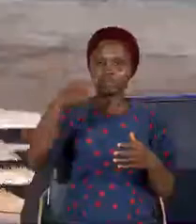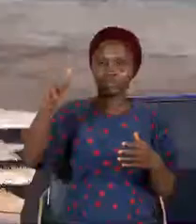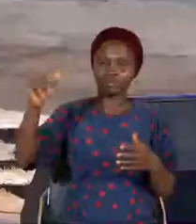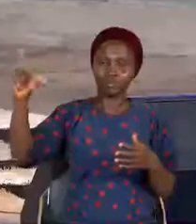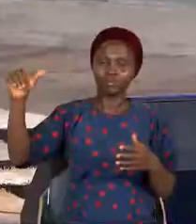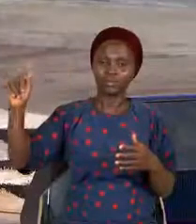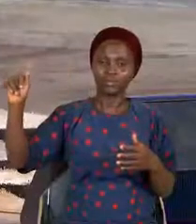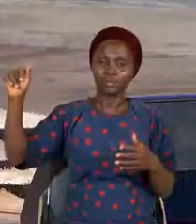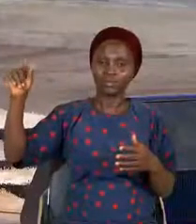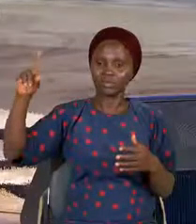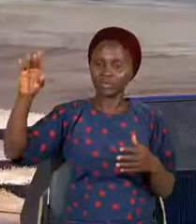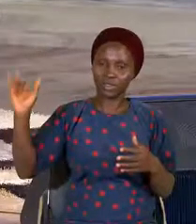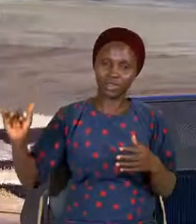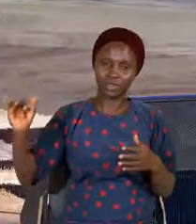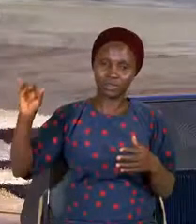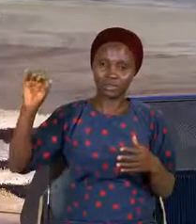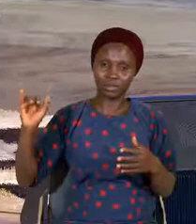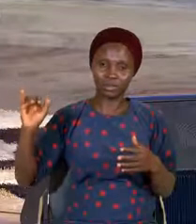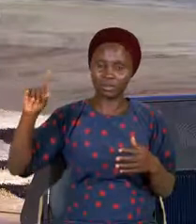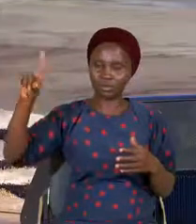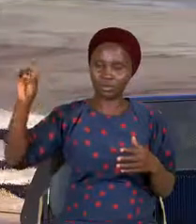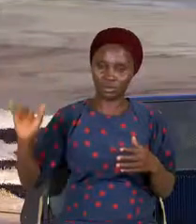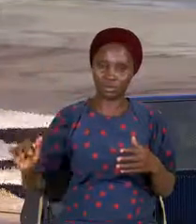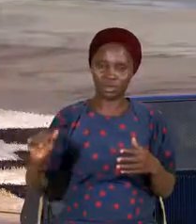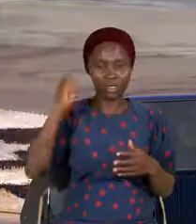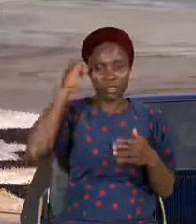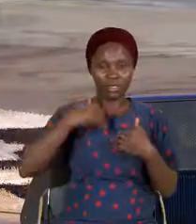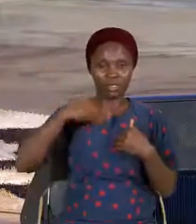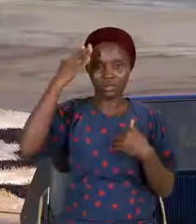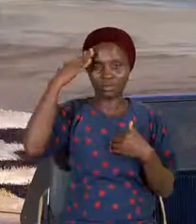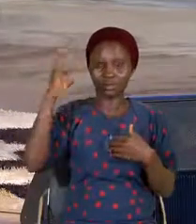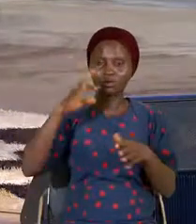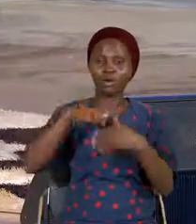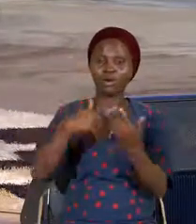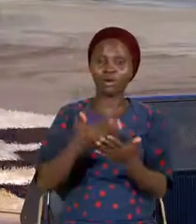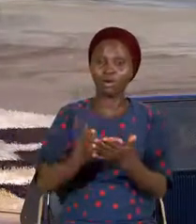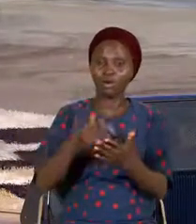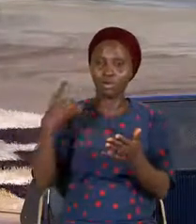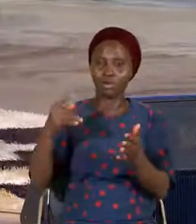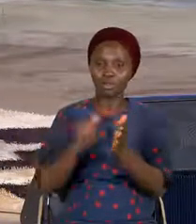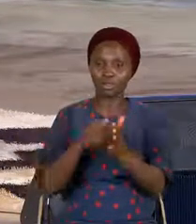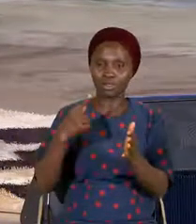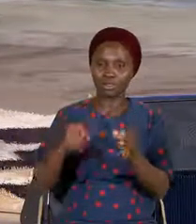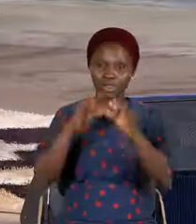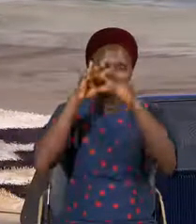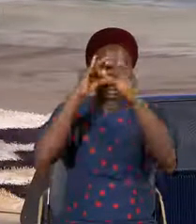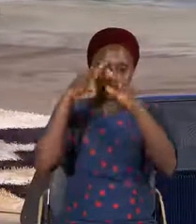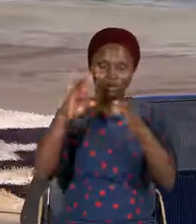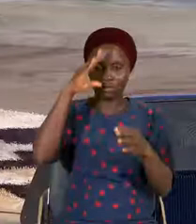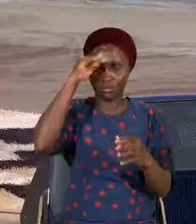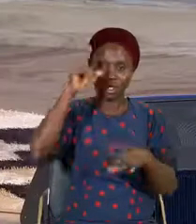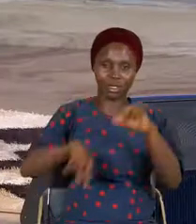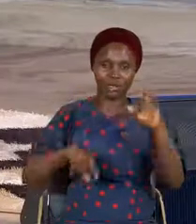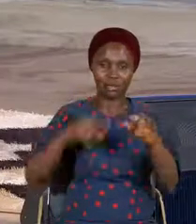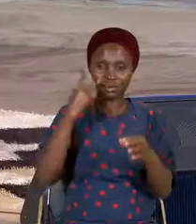Il a la connaissance de tout ce que le télescope de l'homme peut voir. Il a la connaissance pour voir ce que